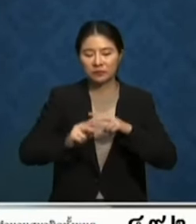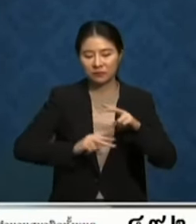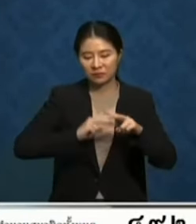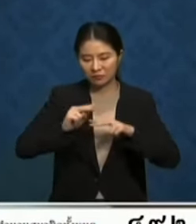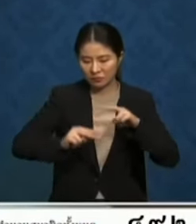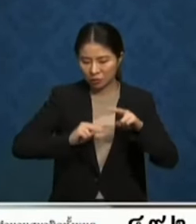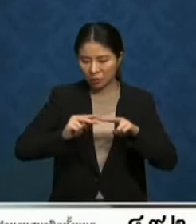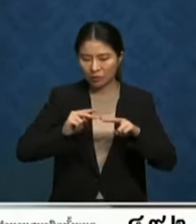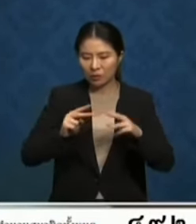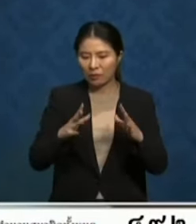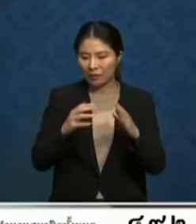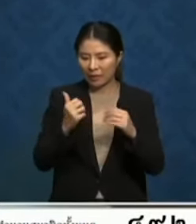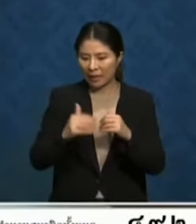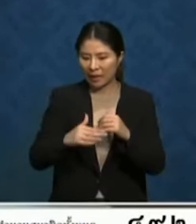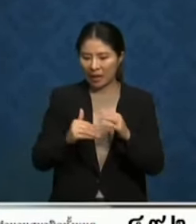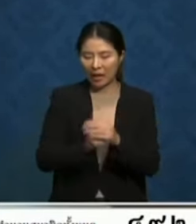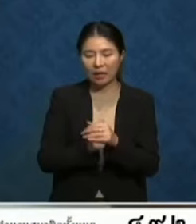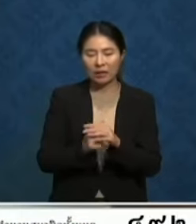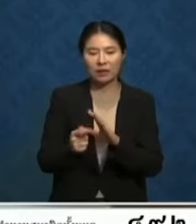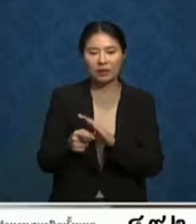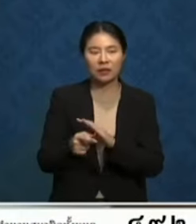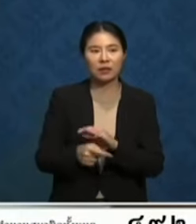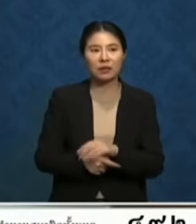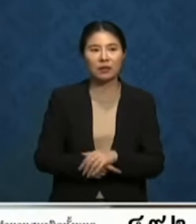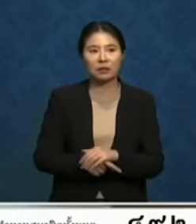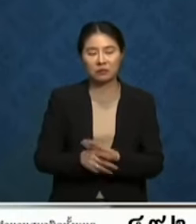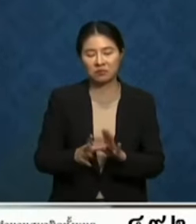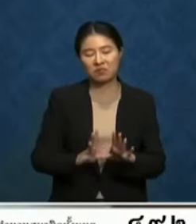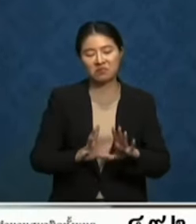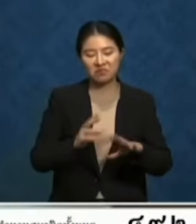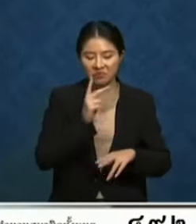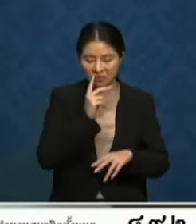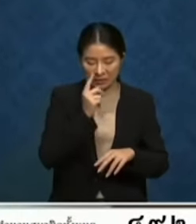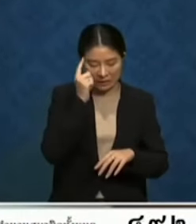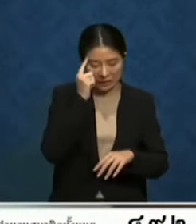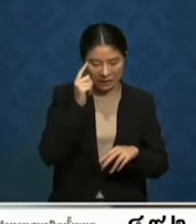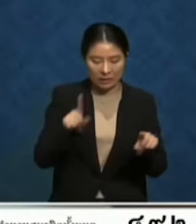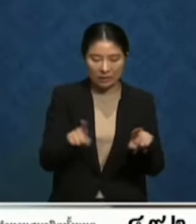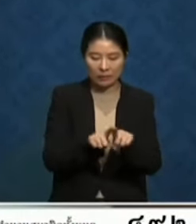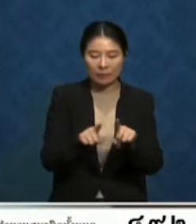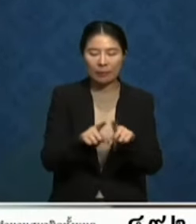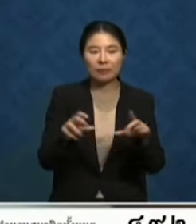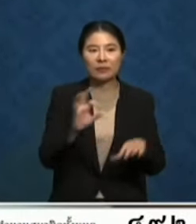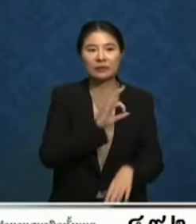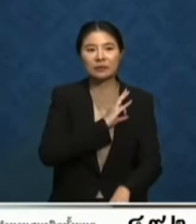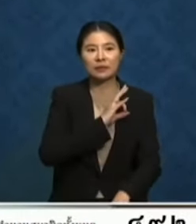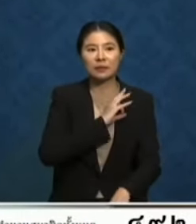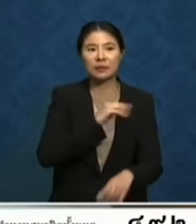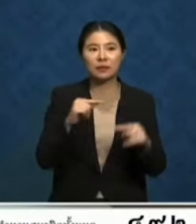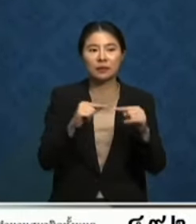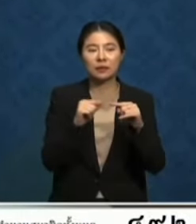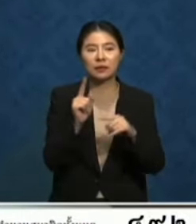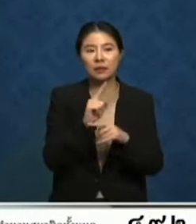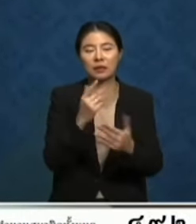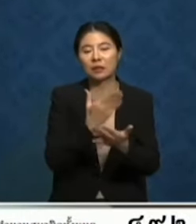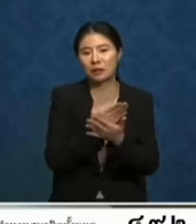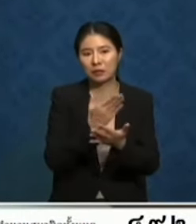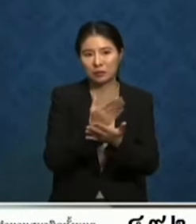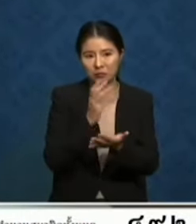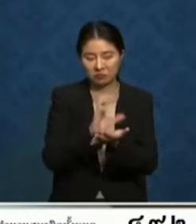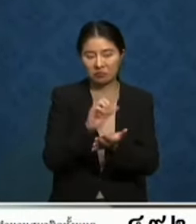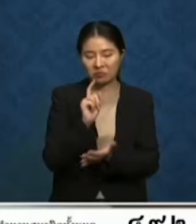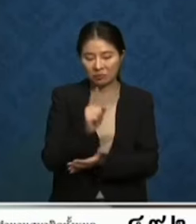ข้าในกระบวนการปกติได้ผมเห็นด้วยกับเพื่อนสมาชิกครับว่าเงินตรงนี้เนี่ยจะต้องมีการ